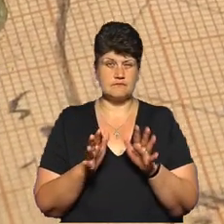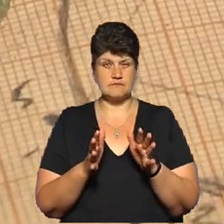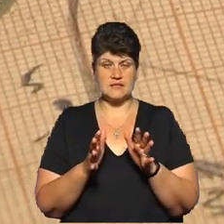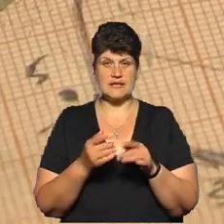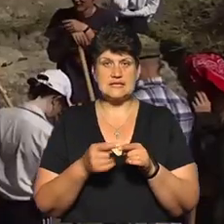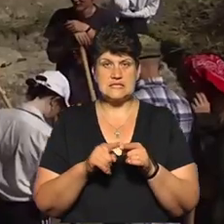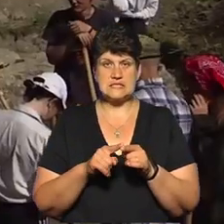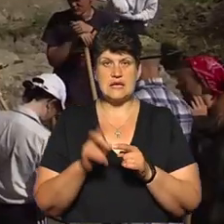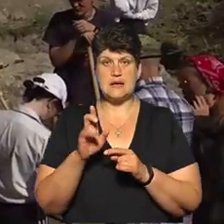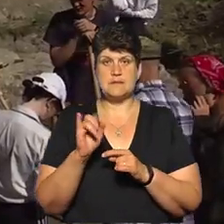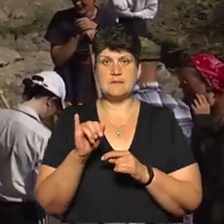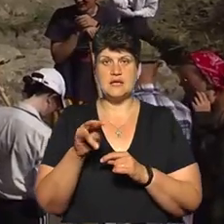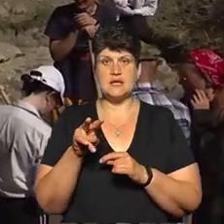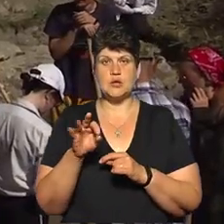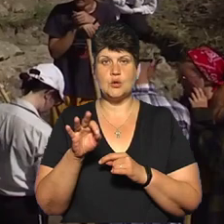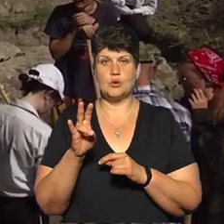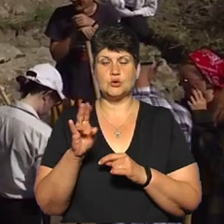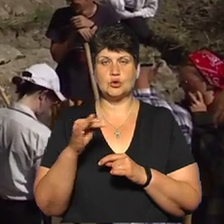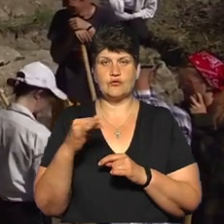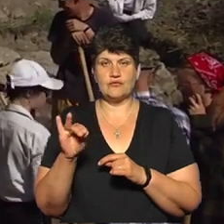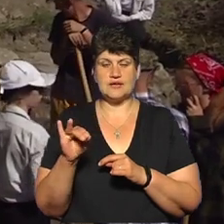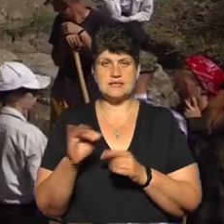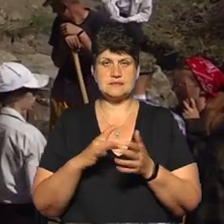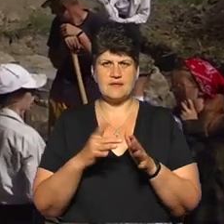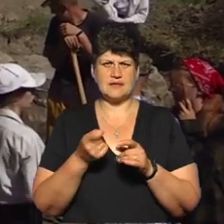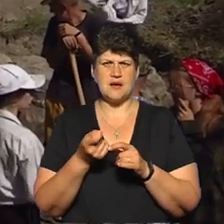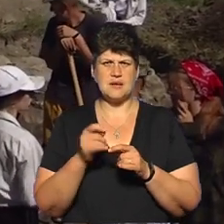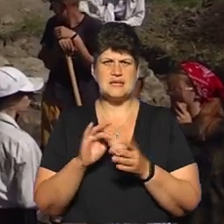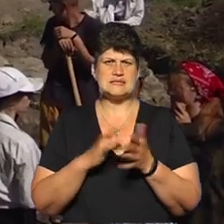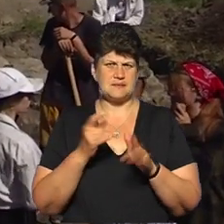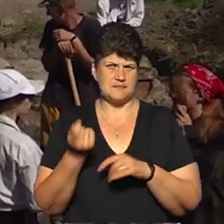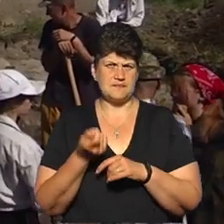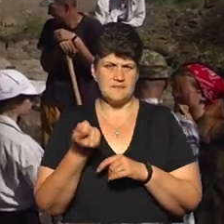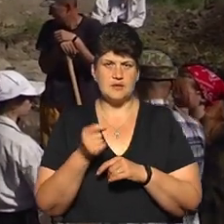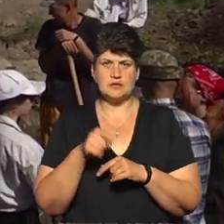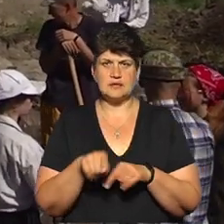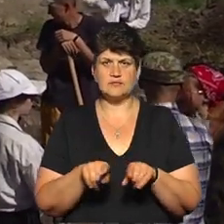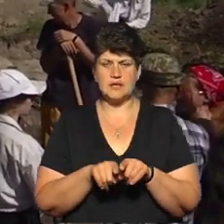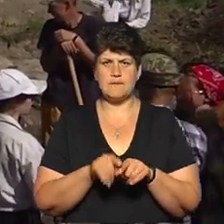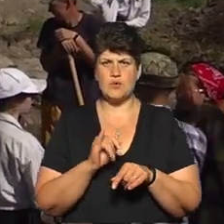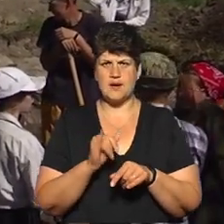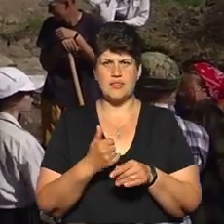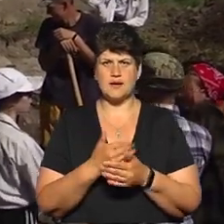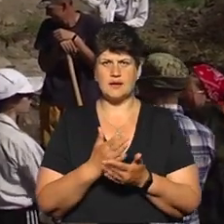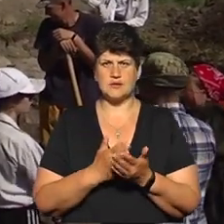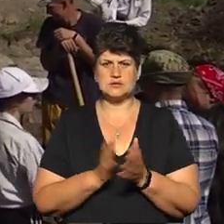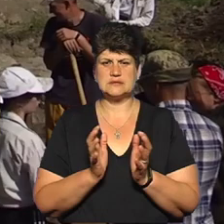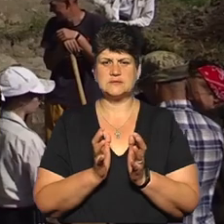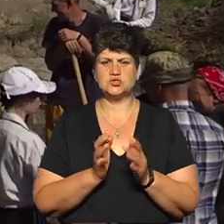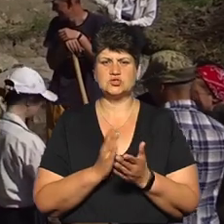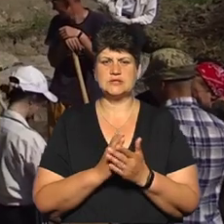сплав. Скажімо, там срібла дуже невеличка доля, і через те вони такої поганої якості збереження. Ця